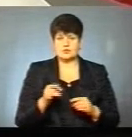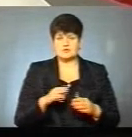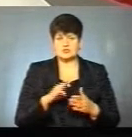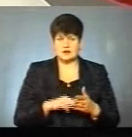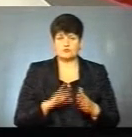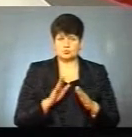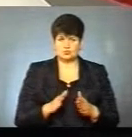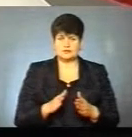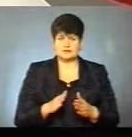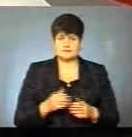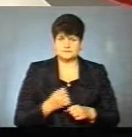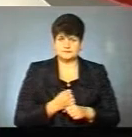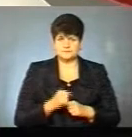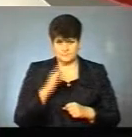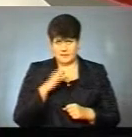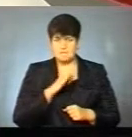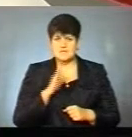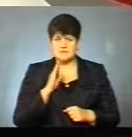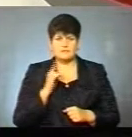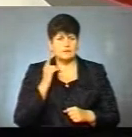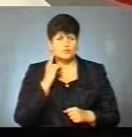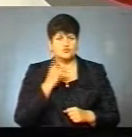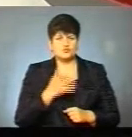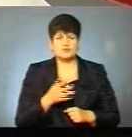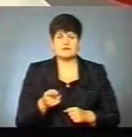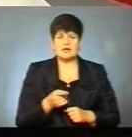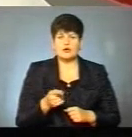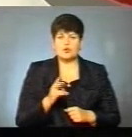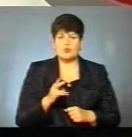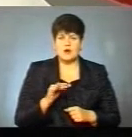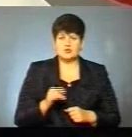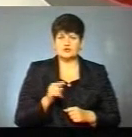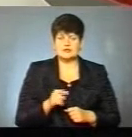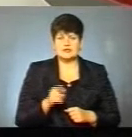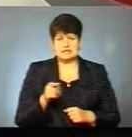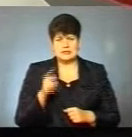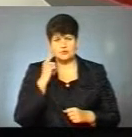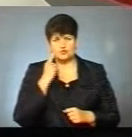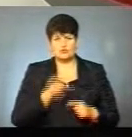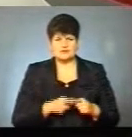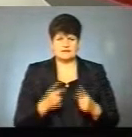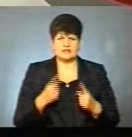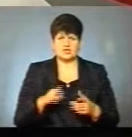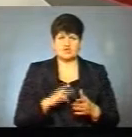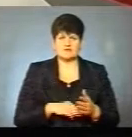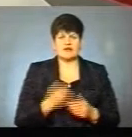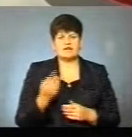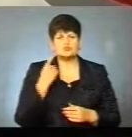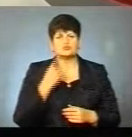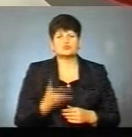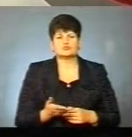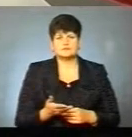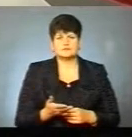буде дисциплінувати батьків? Бо от ми почули в тернополянки, що, на її думку, це завеликий штраф. На вашу думку,